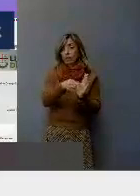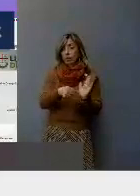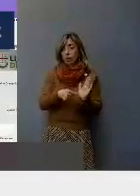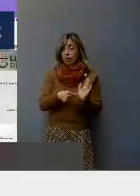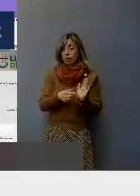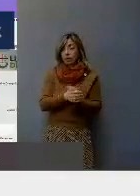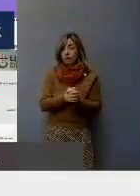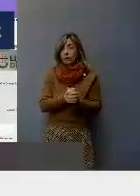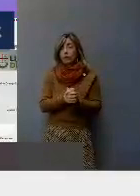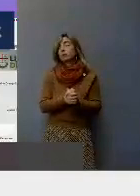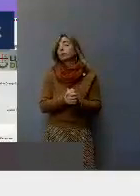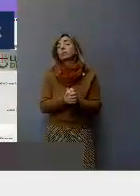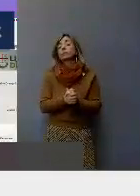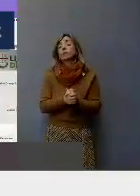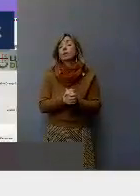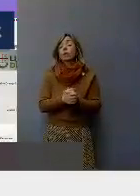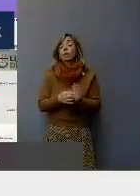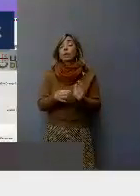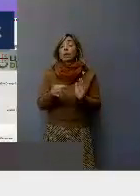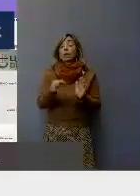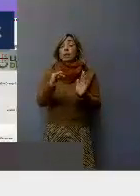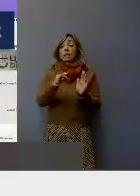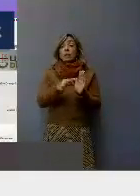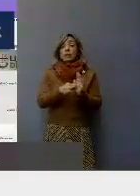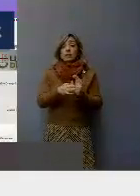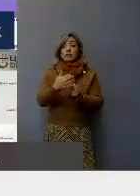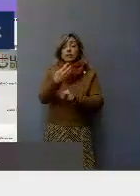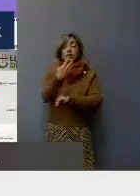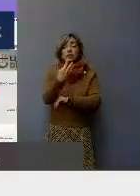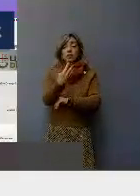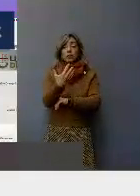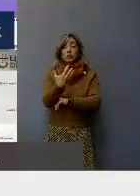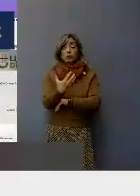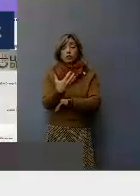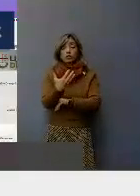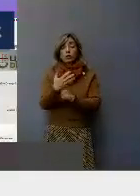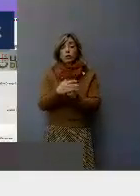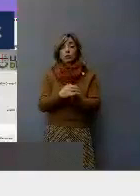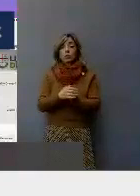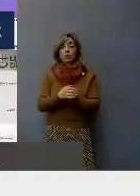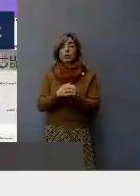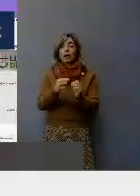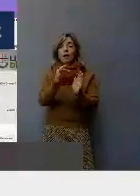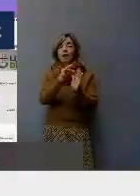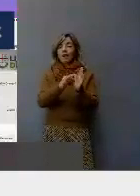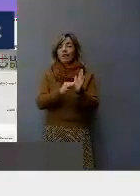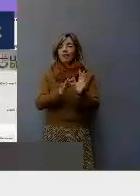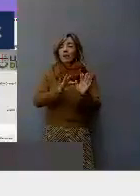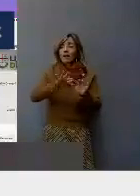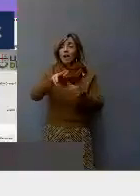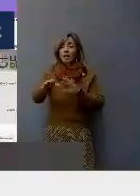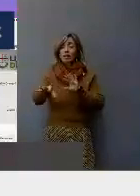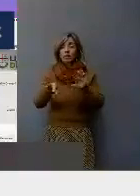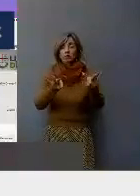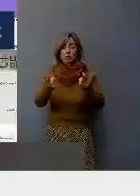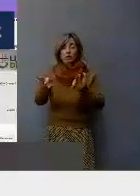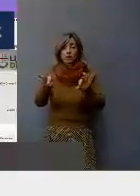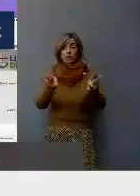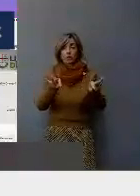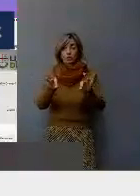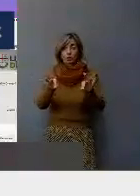all'articolo 5 criteri ulteriori di selezione volti ad identificare